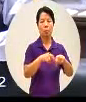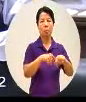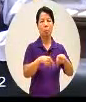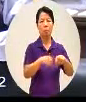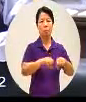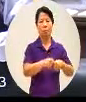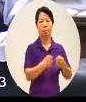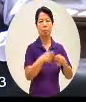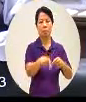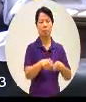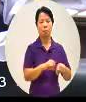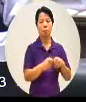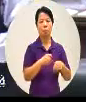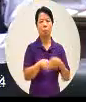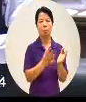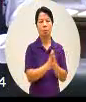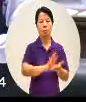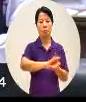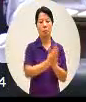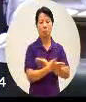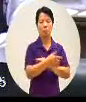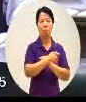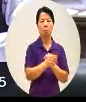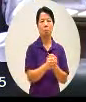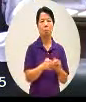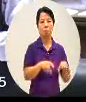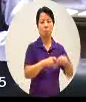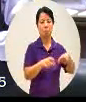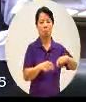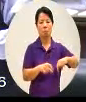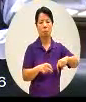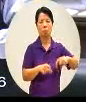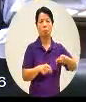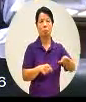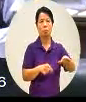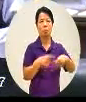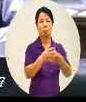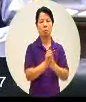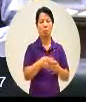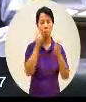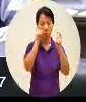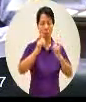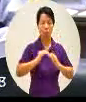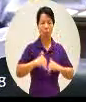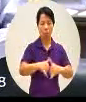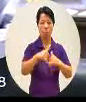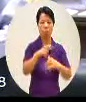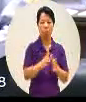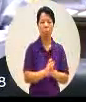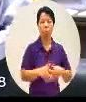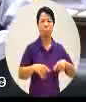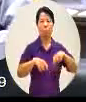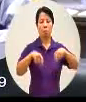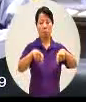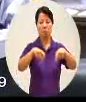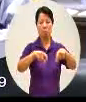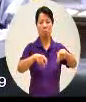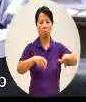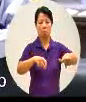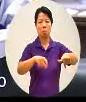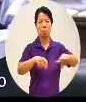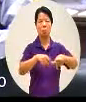是歹呢，你咧变形呢。咱高雄市的路会当塞到恁肯变形啊！你看偌